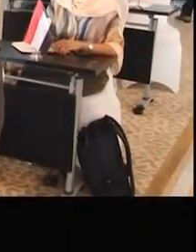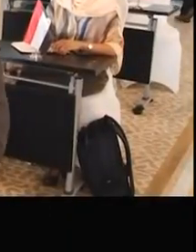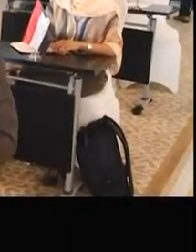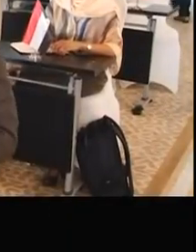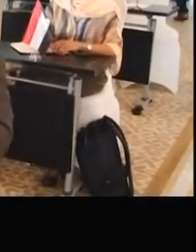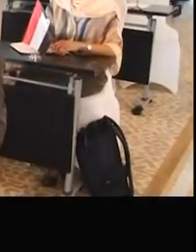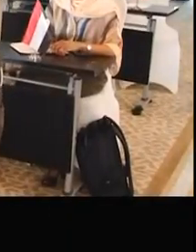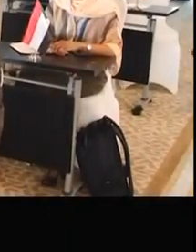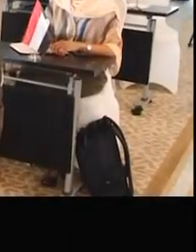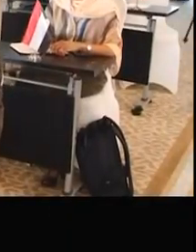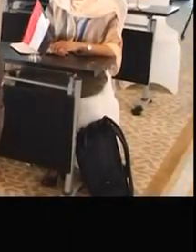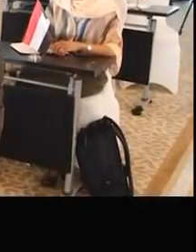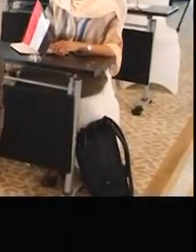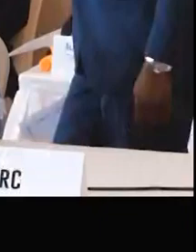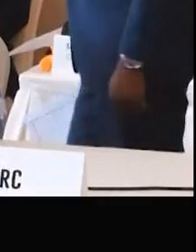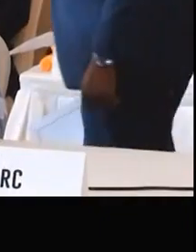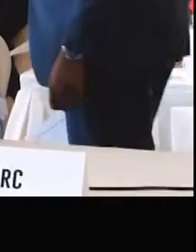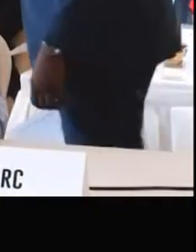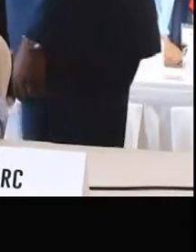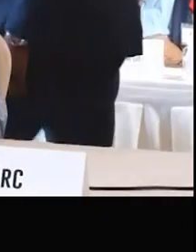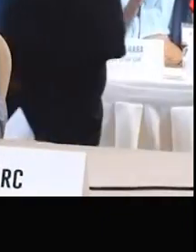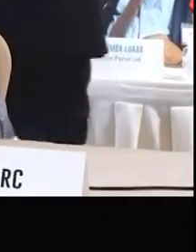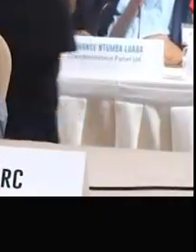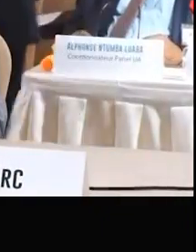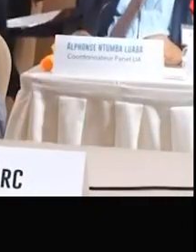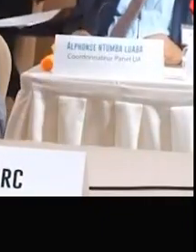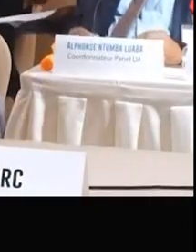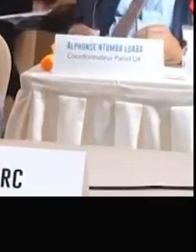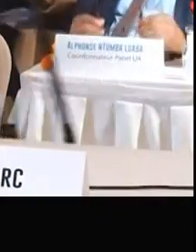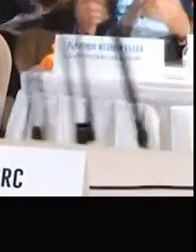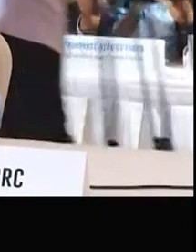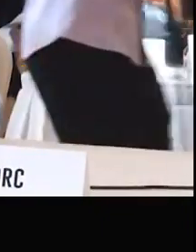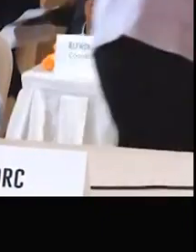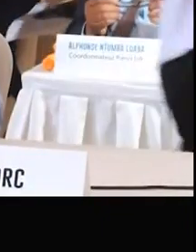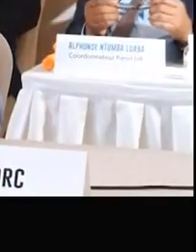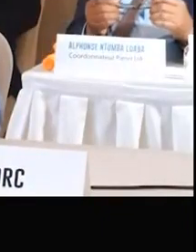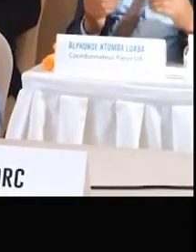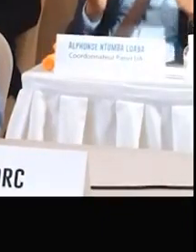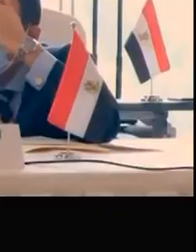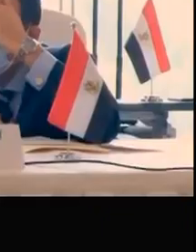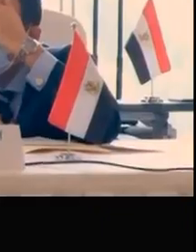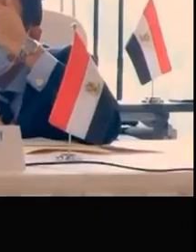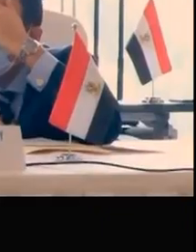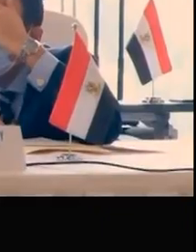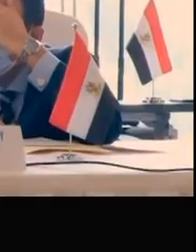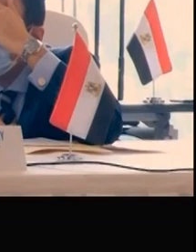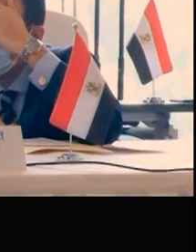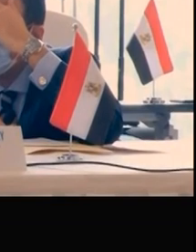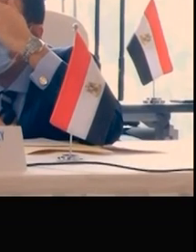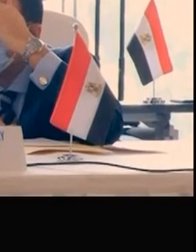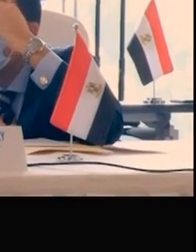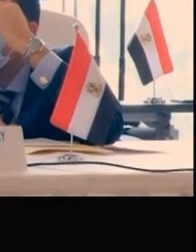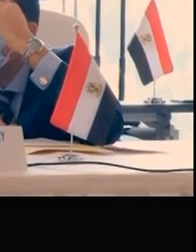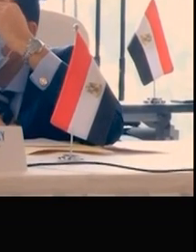de la conférence ministérielle sur la poursuite des négociations tripartites egypte et soudan autour du